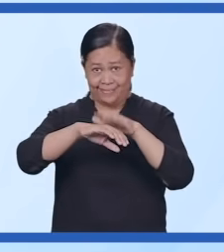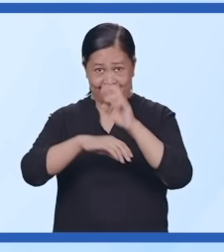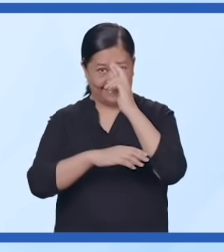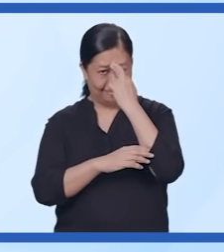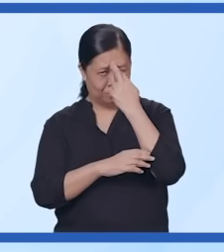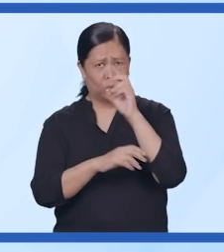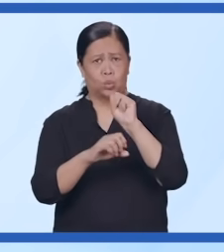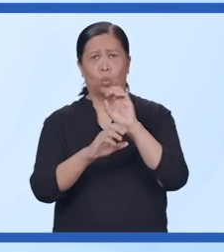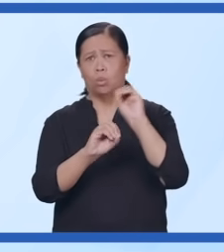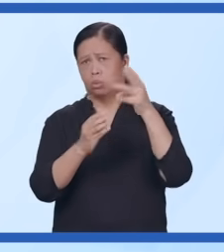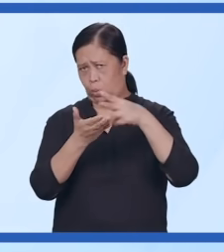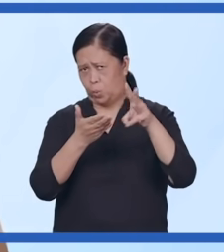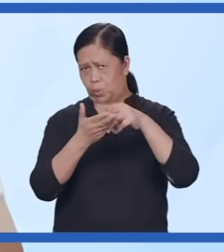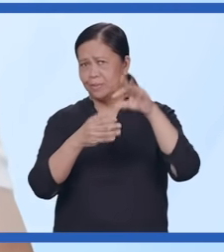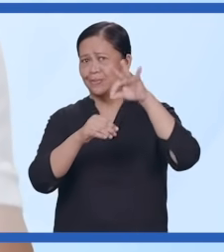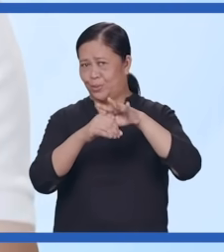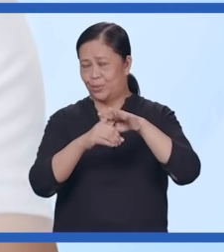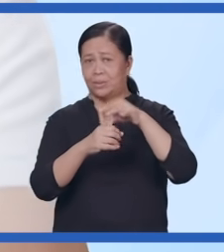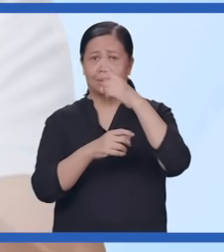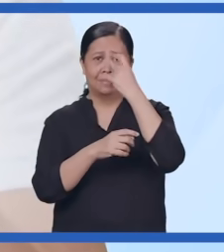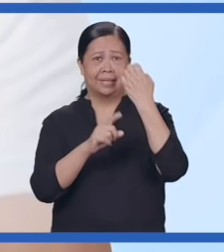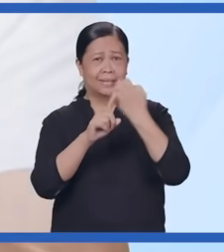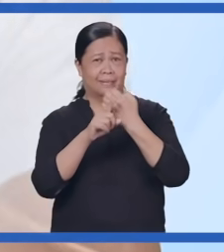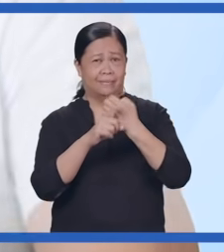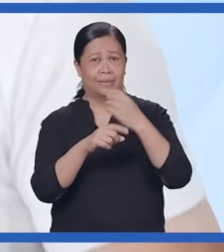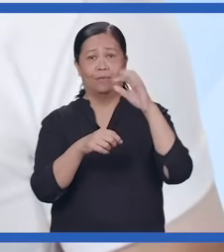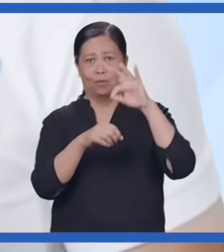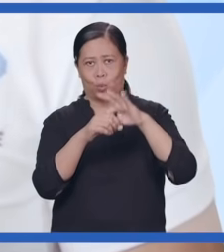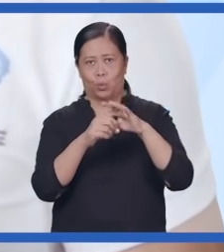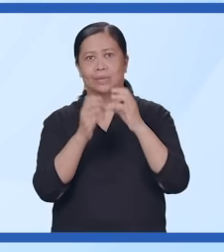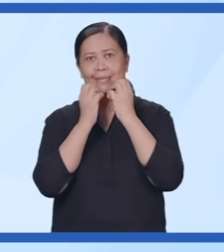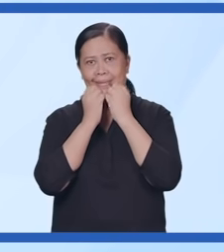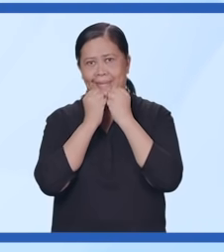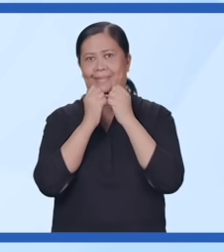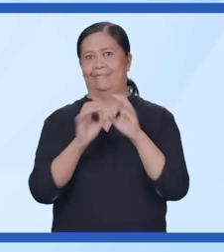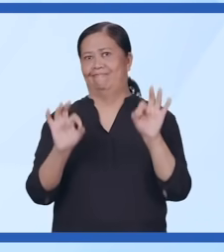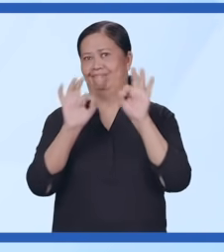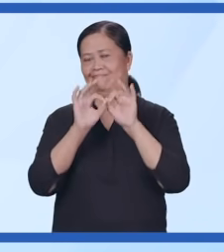para walang masayang na boto. Dahil every vote counts.